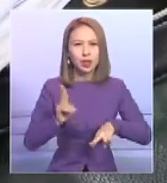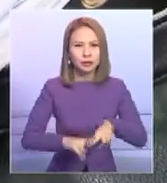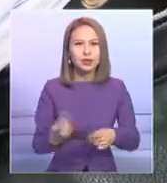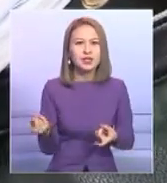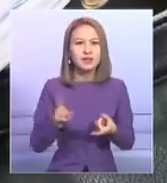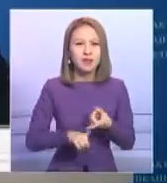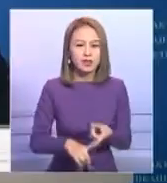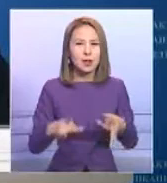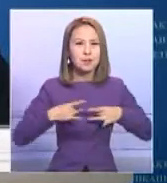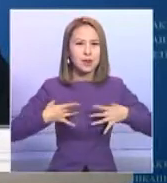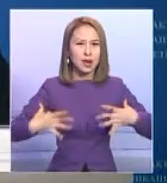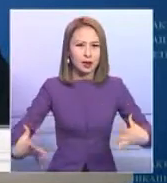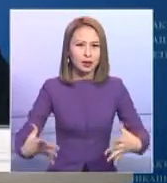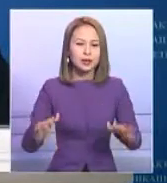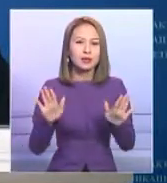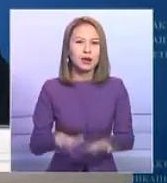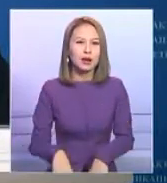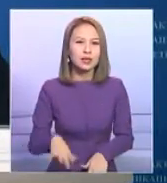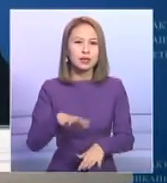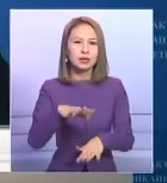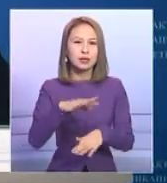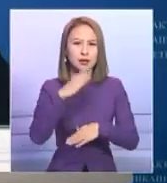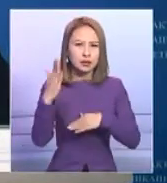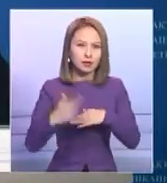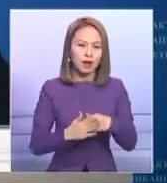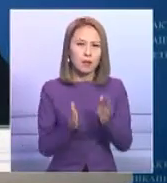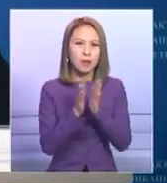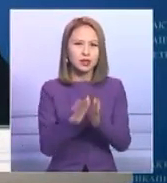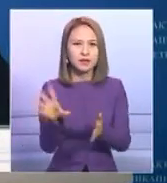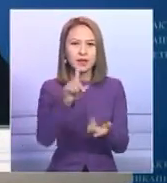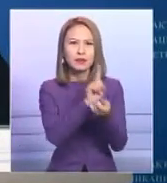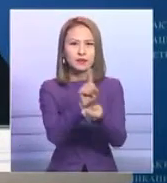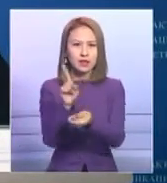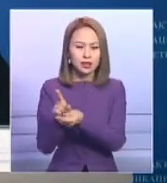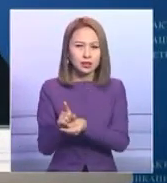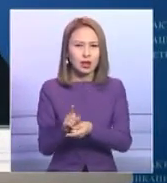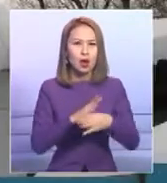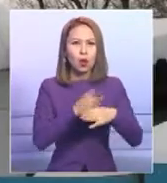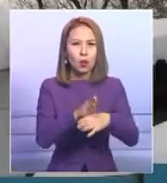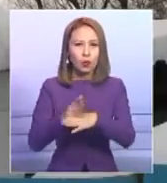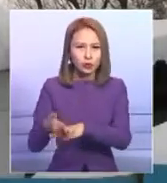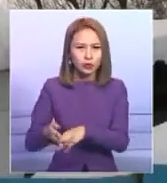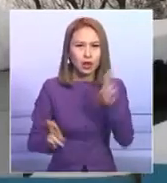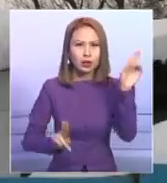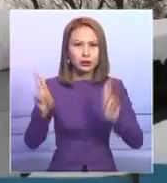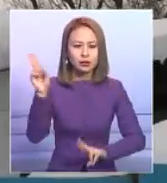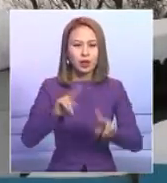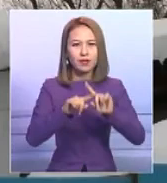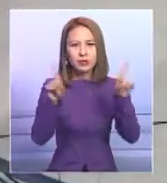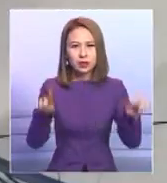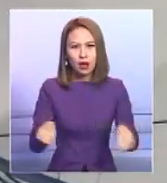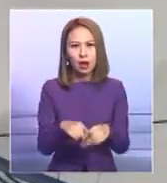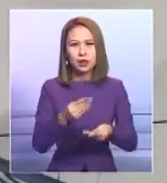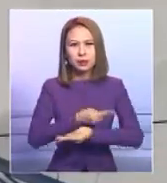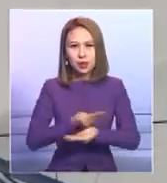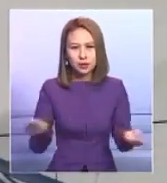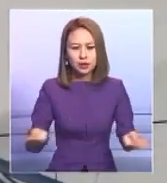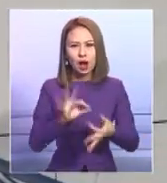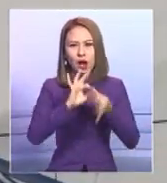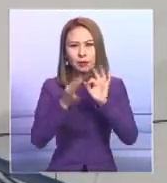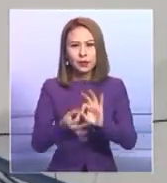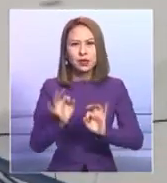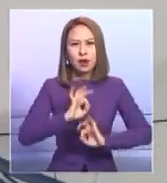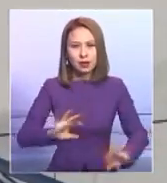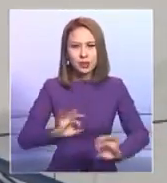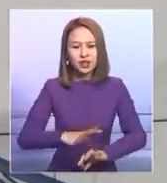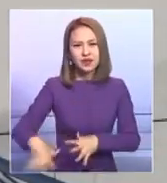себеп болған. Сондықтан мамандар мереке қарсаңында тұрғындармен кездесіп, өрт қауіпсіздігі ережелерін егжей-тегжейлі түсіндіріп жатыр.